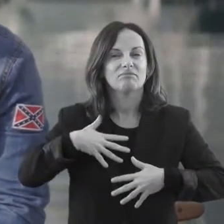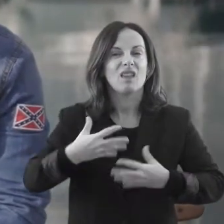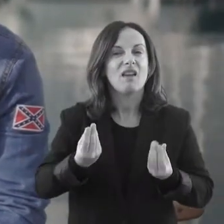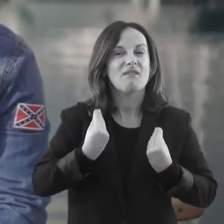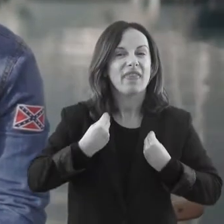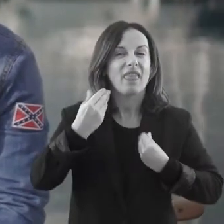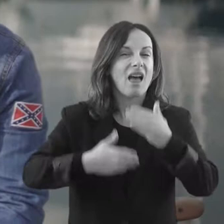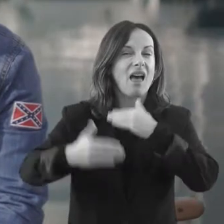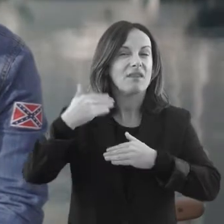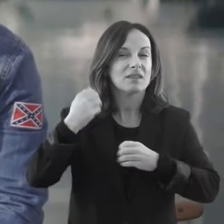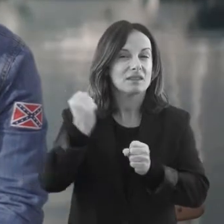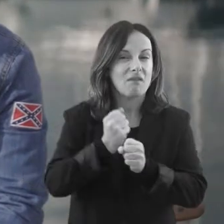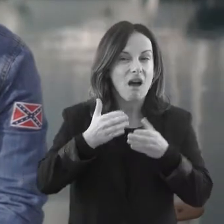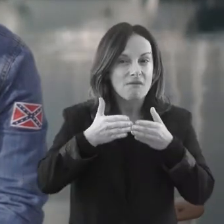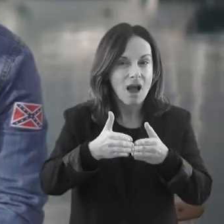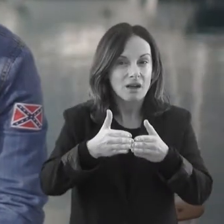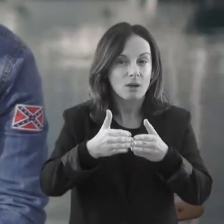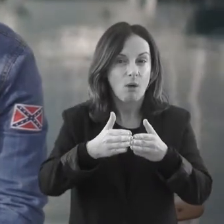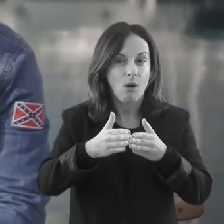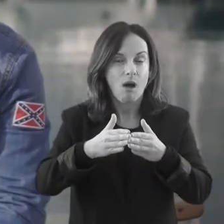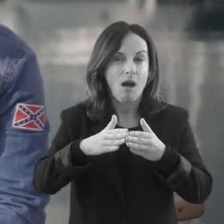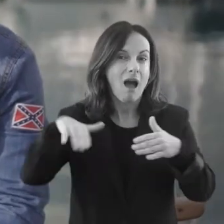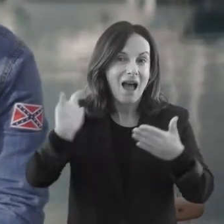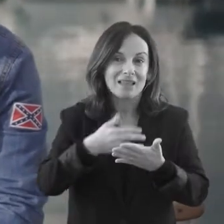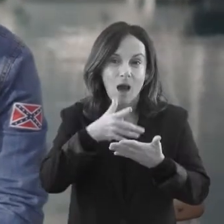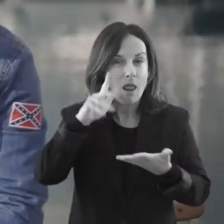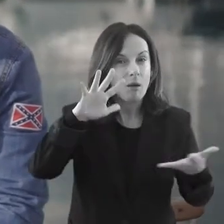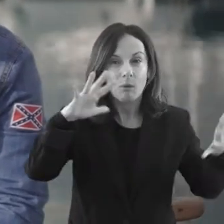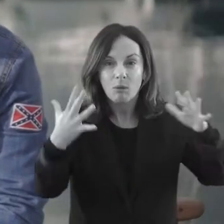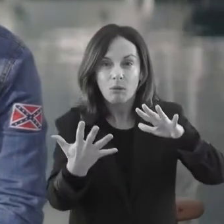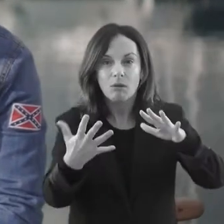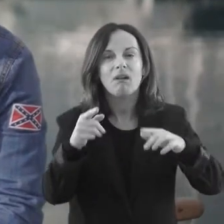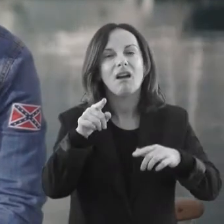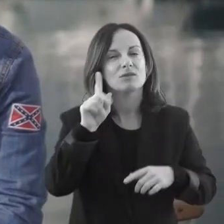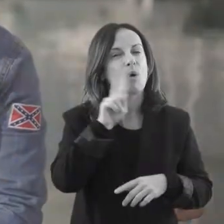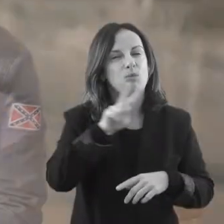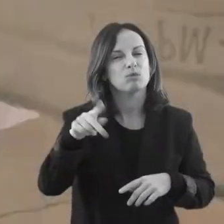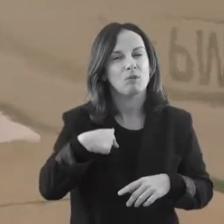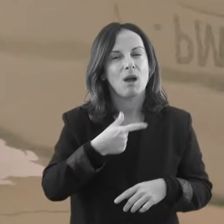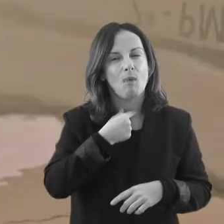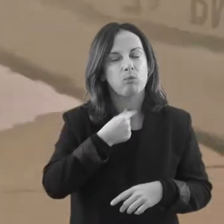des que van començar a navegar fins actualment. Això és més o menys la meva idea.